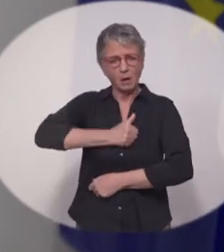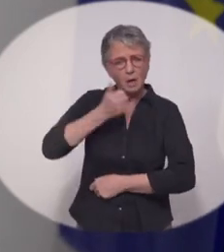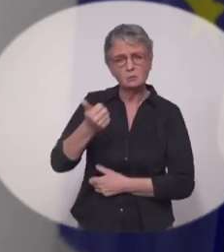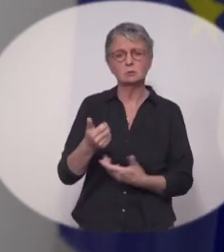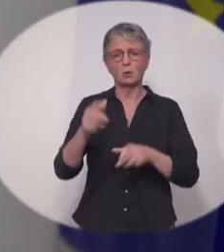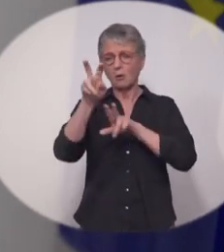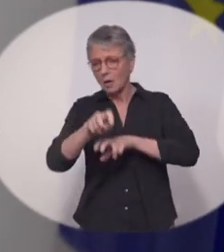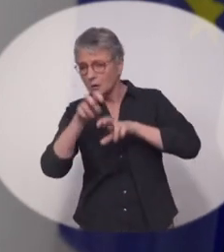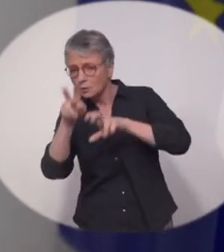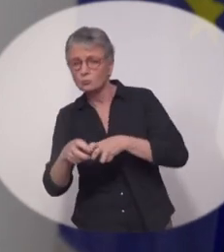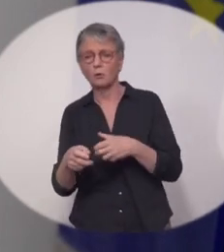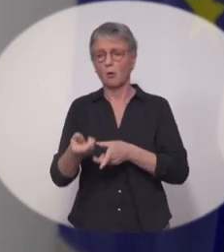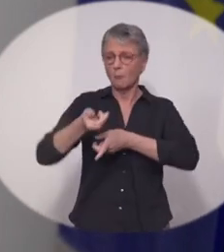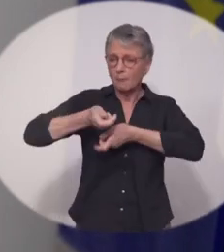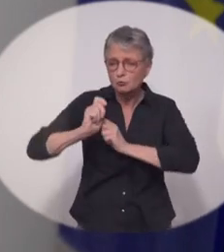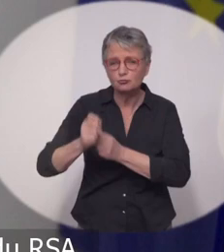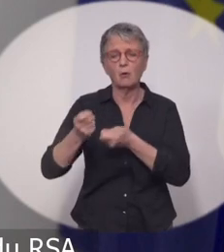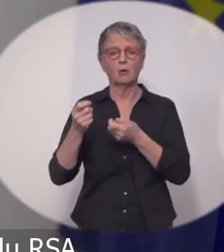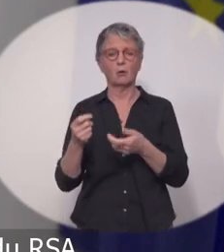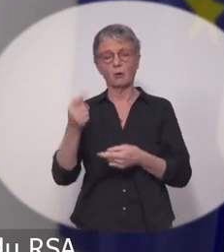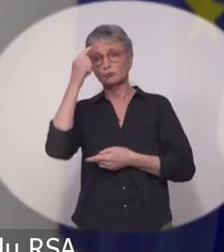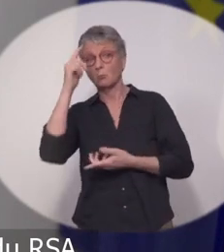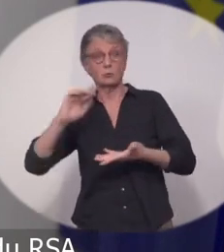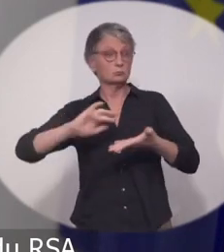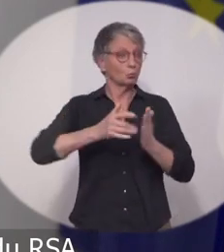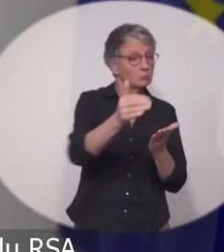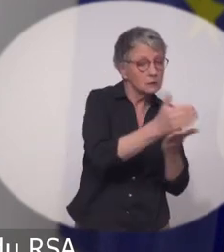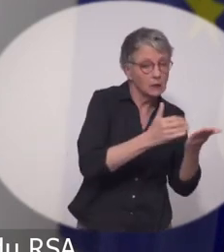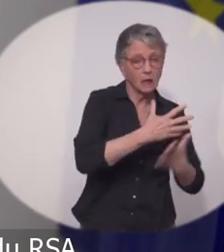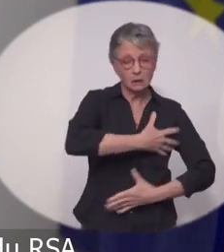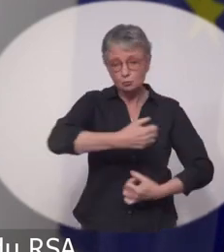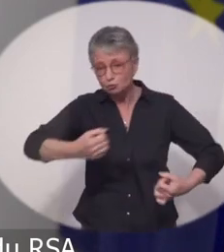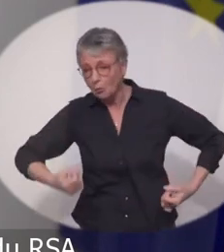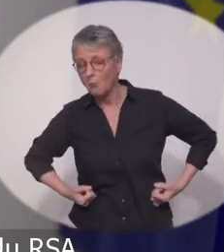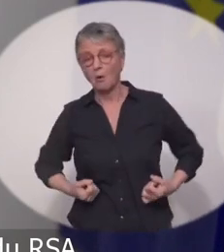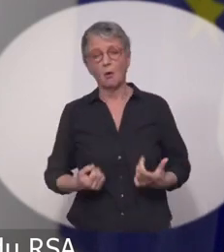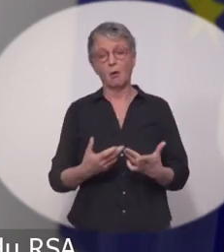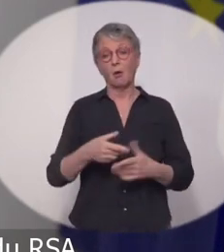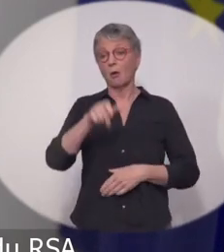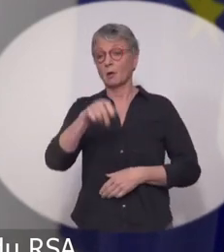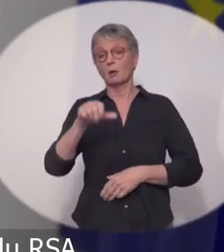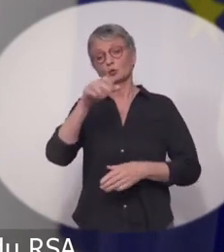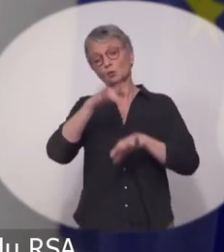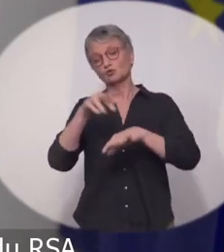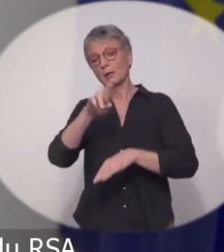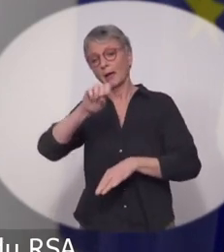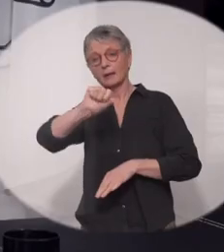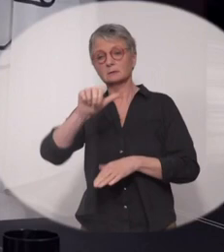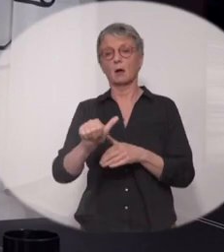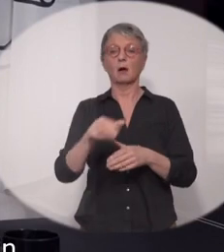aux agriculteurs aux pêcheurs je pense aux salariés aux chômeurs aux bénéficiaires du rsa aux